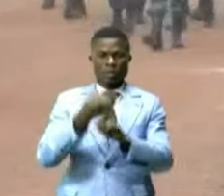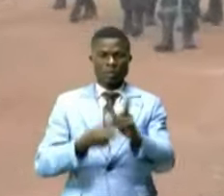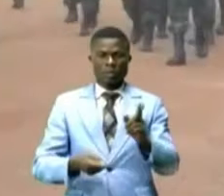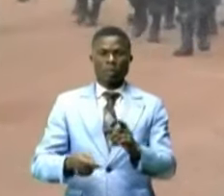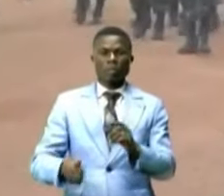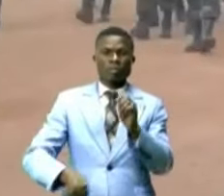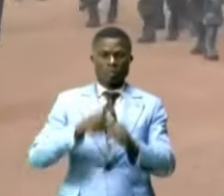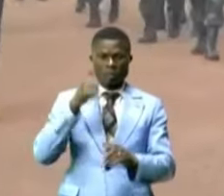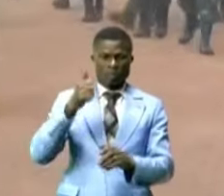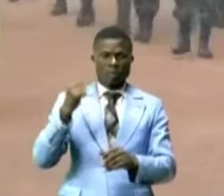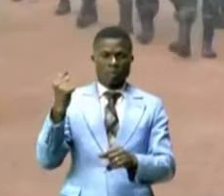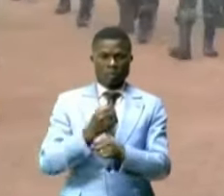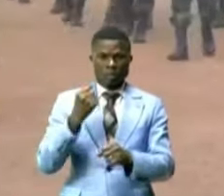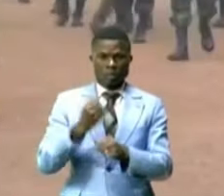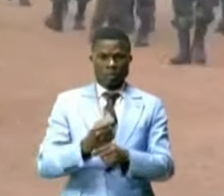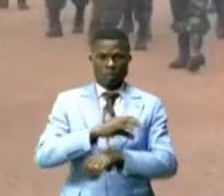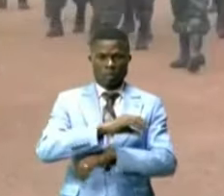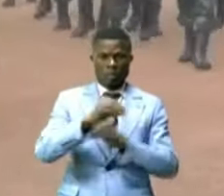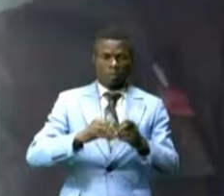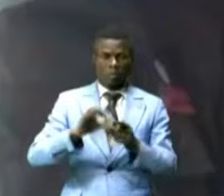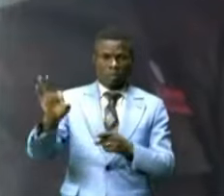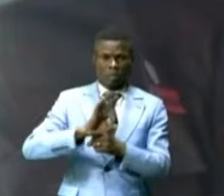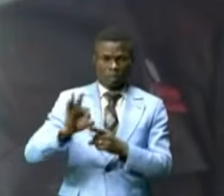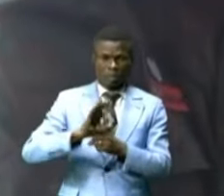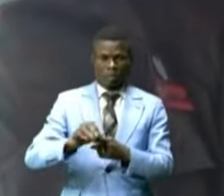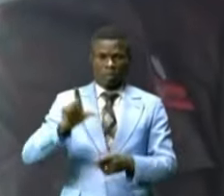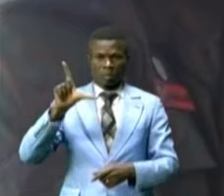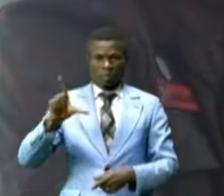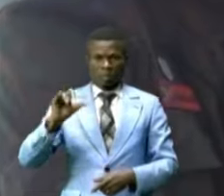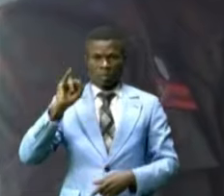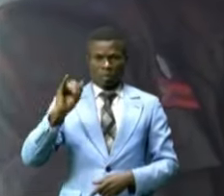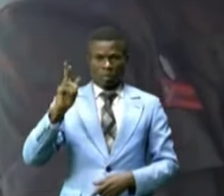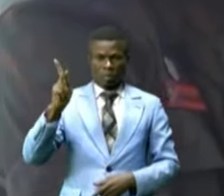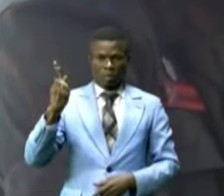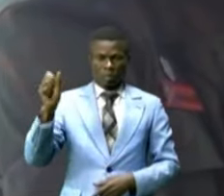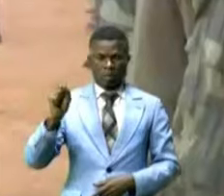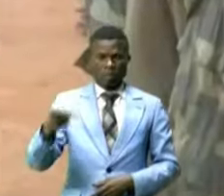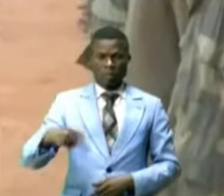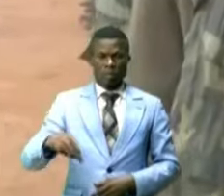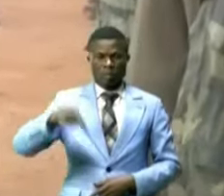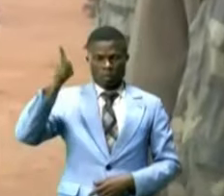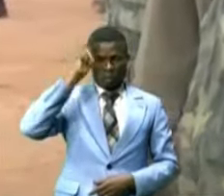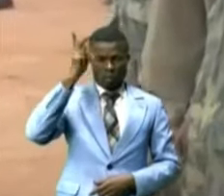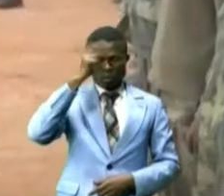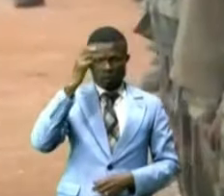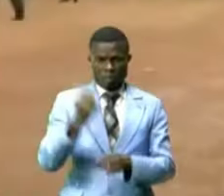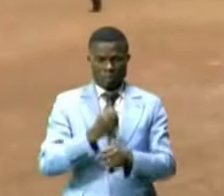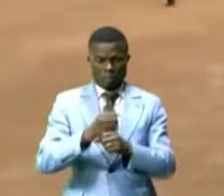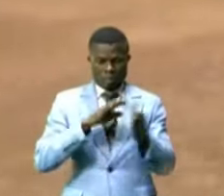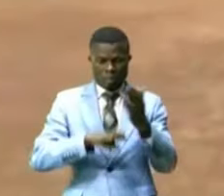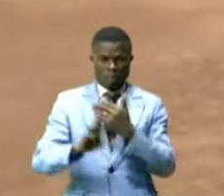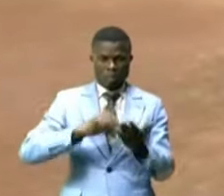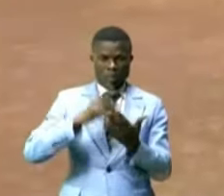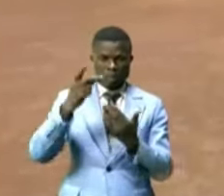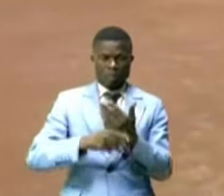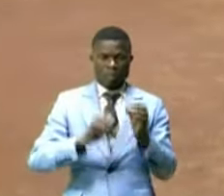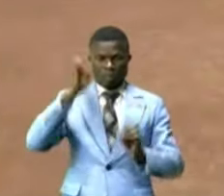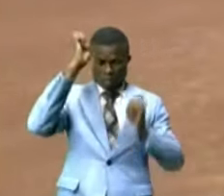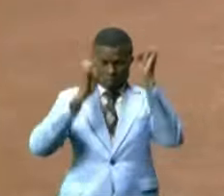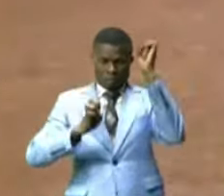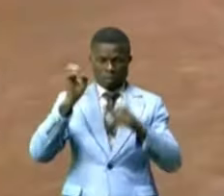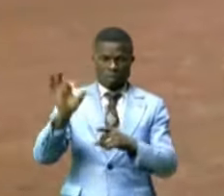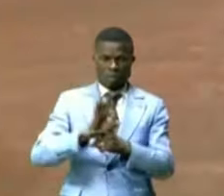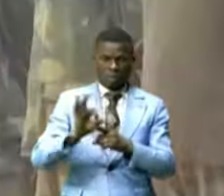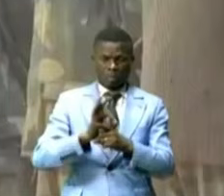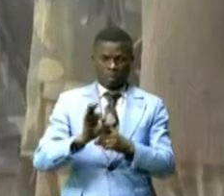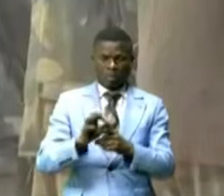une visite de travail au centre d'instruction de Moura Likasi et dans la province du Haut-Katanga. Cette mission entre dans le cadre de l'évaluation de la formation